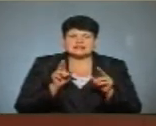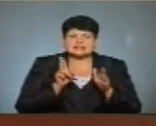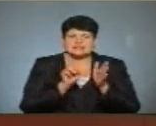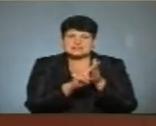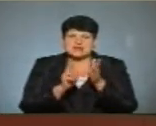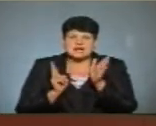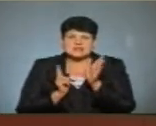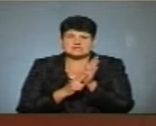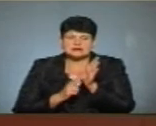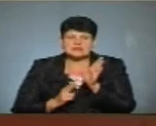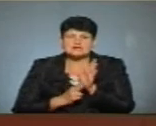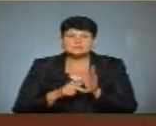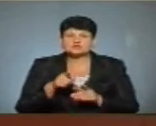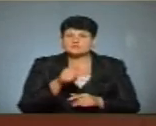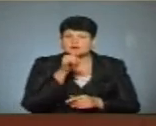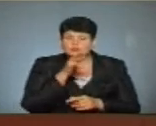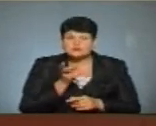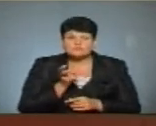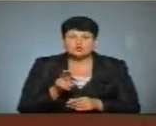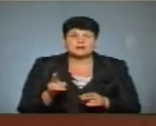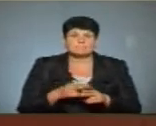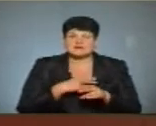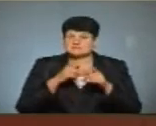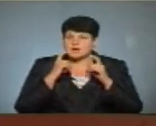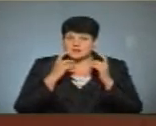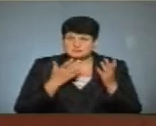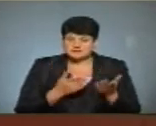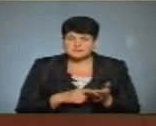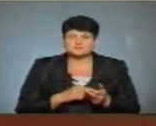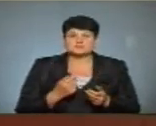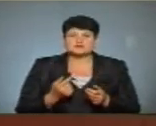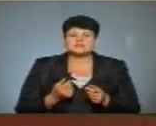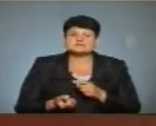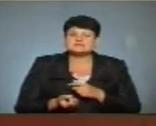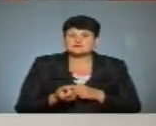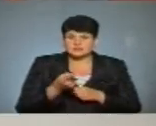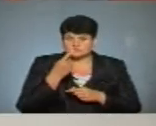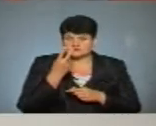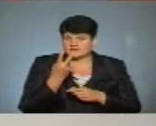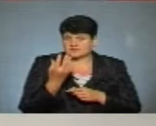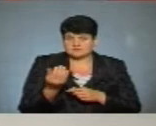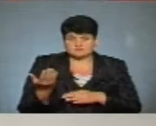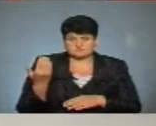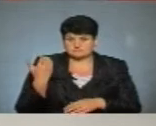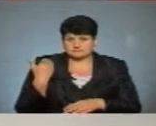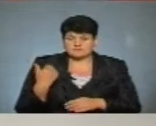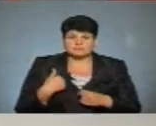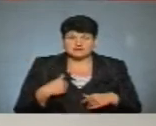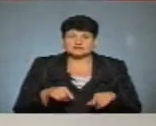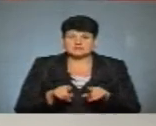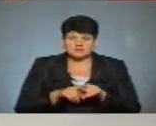наліпки з тим, що в заклади не можна заходити без масок. Це з'явилося от буквально 2 дні тому. Тому що ми